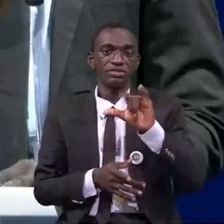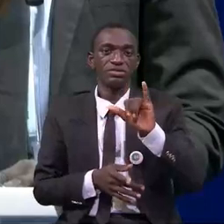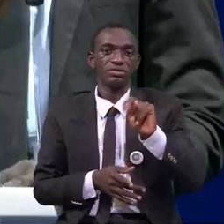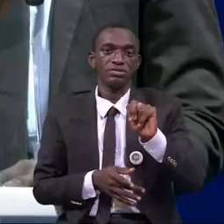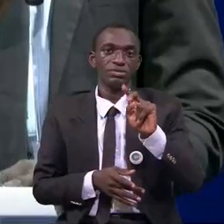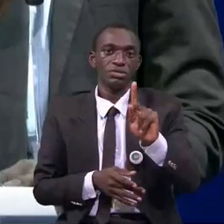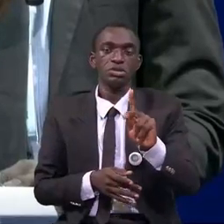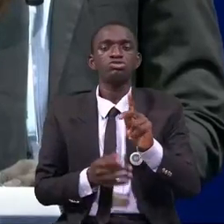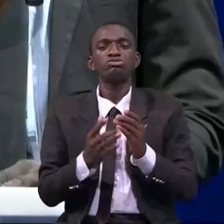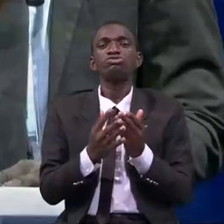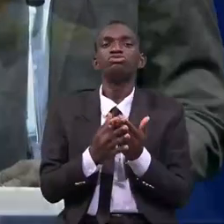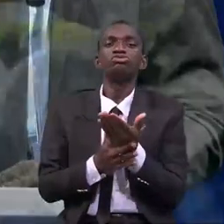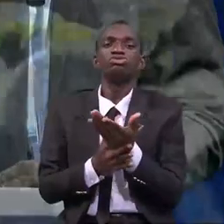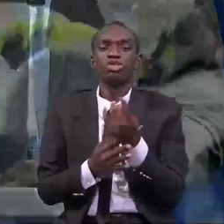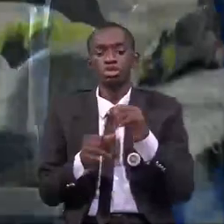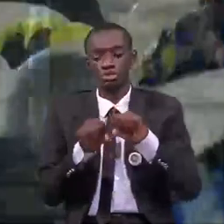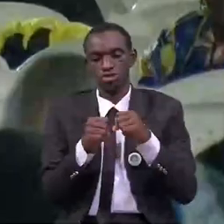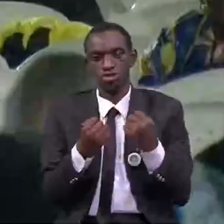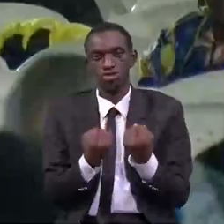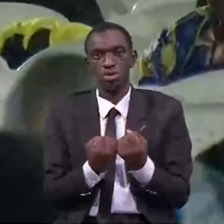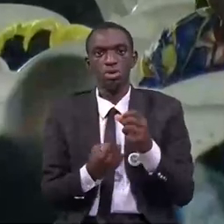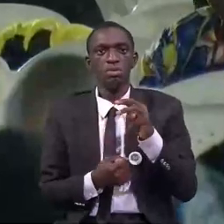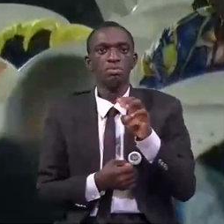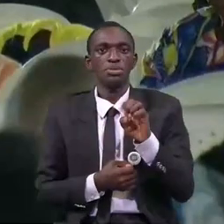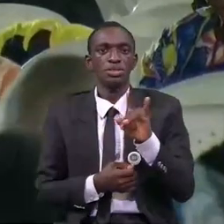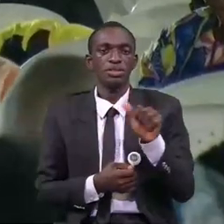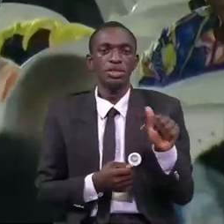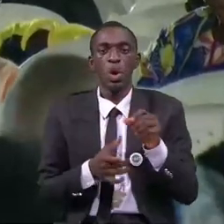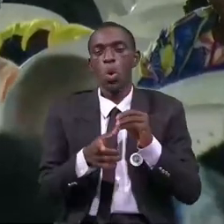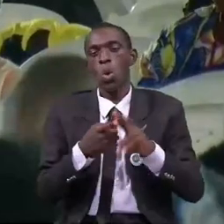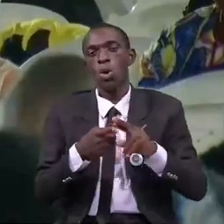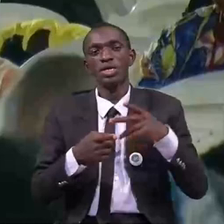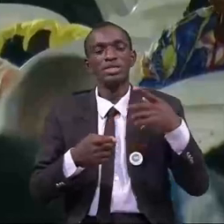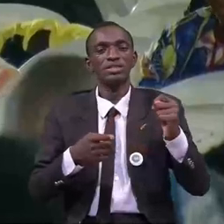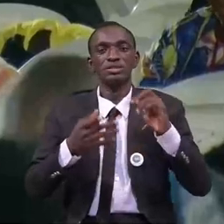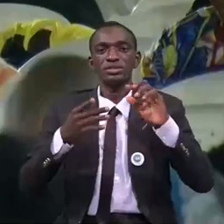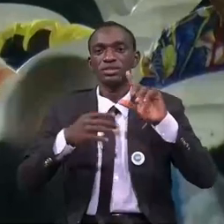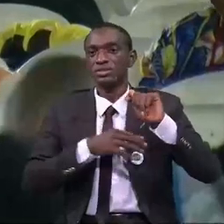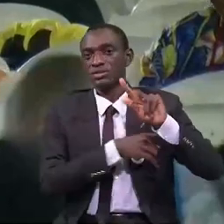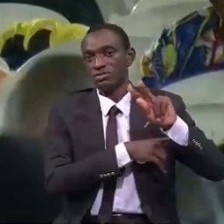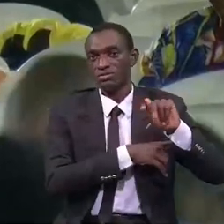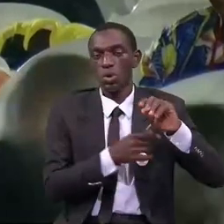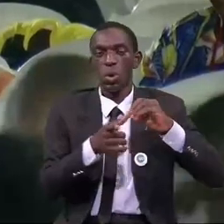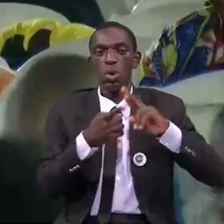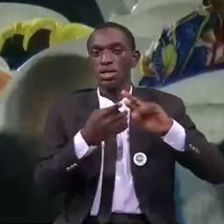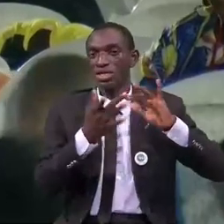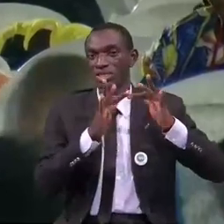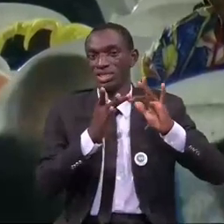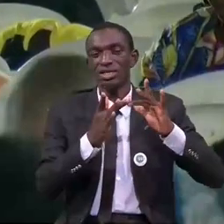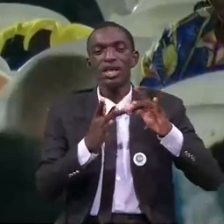social media on the television on the internet the address link is